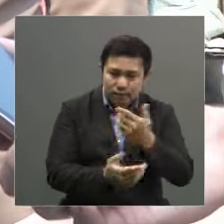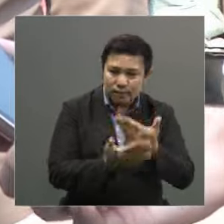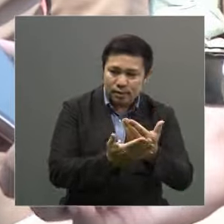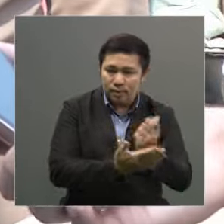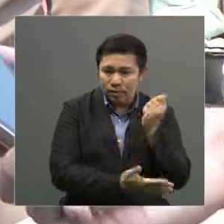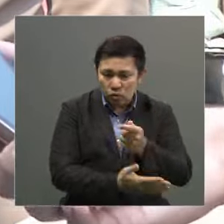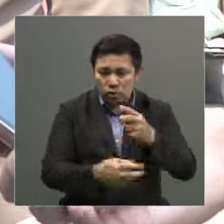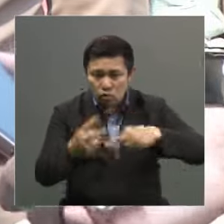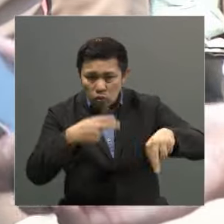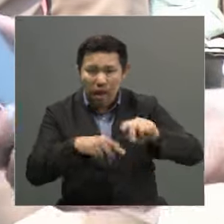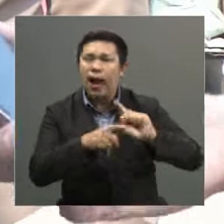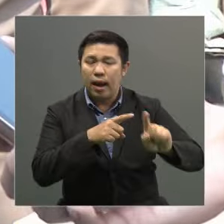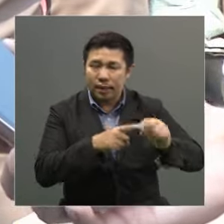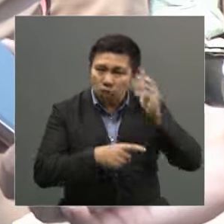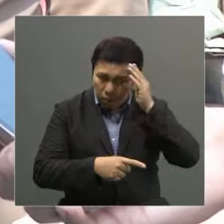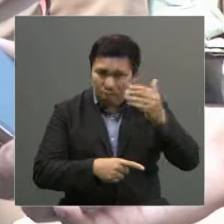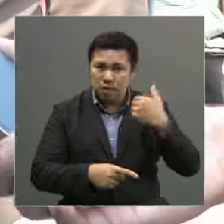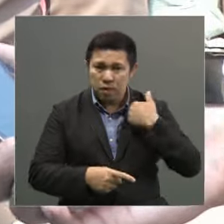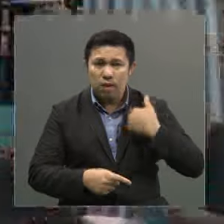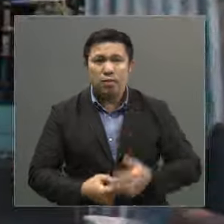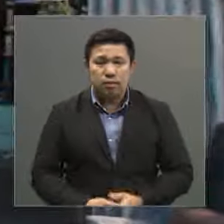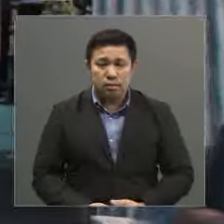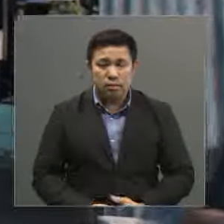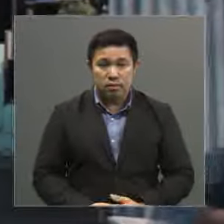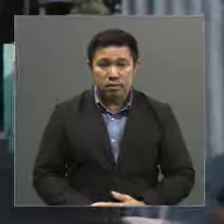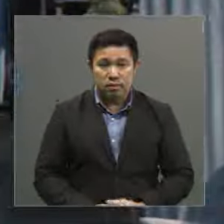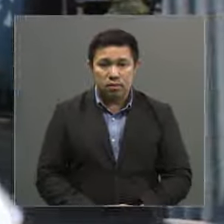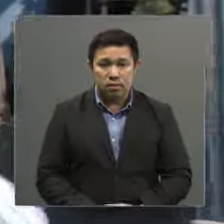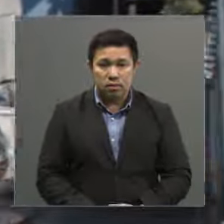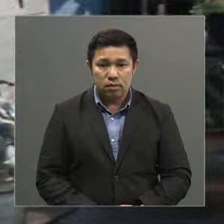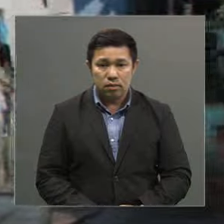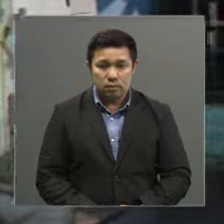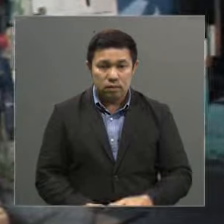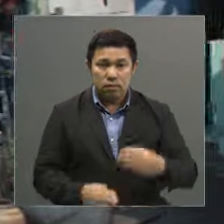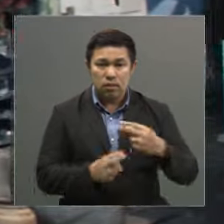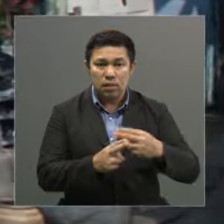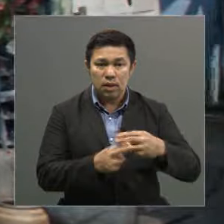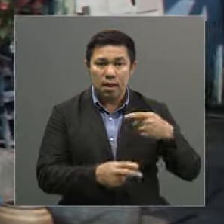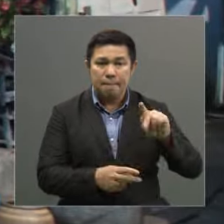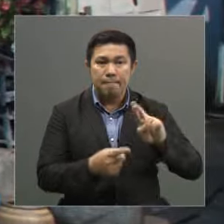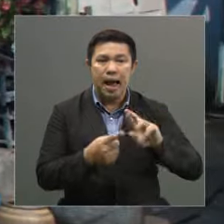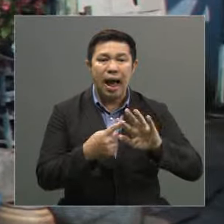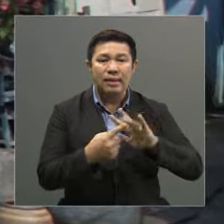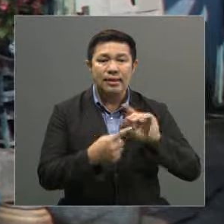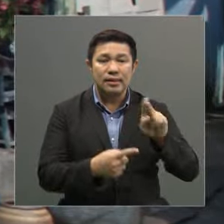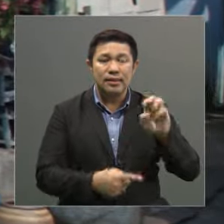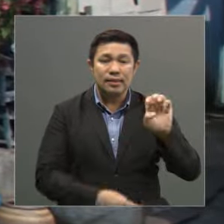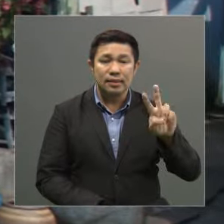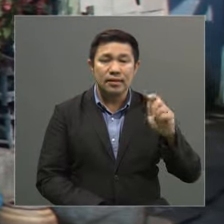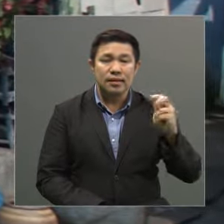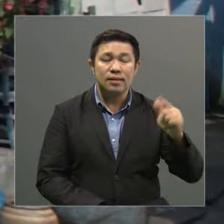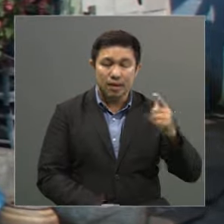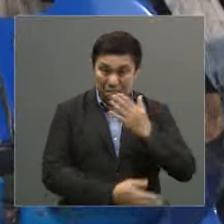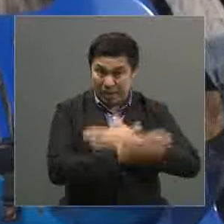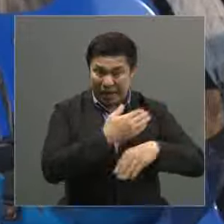ใช้จ่ายในการดูแลต่อไปค่ะ ทีนี้ตัวคุณประเทืองเนี่ยเป็นผู้พิการนะครับก็จะมีเบี้ยยังชีพผู้พิ